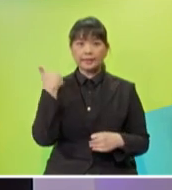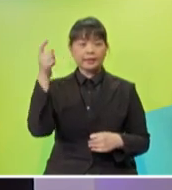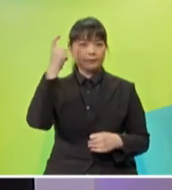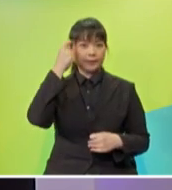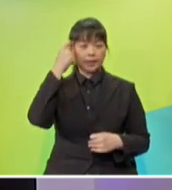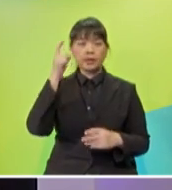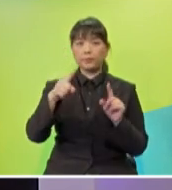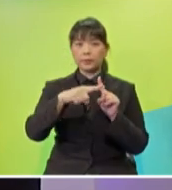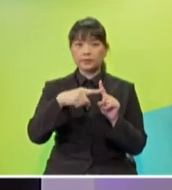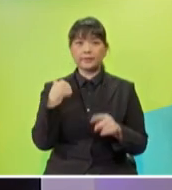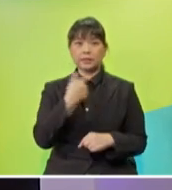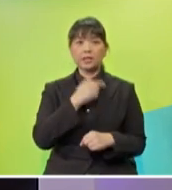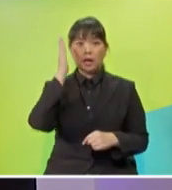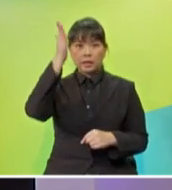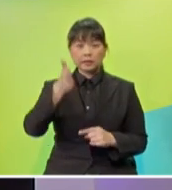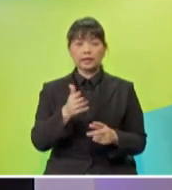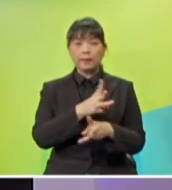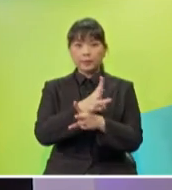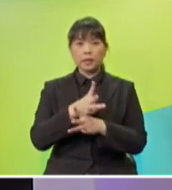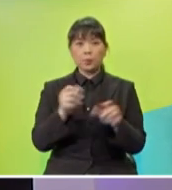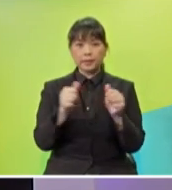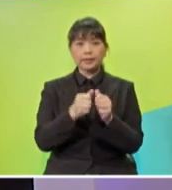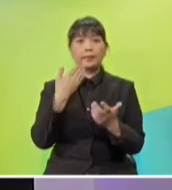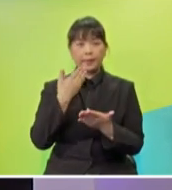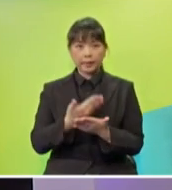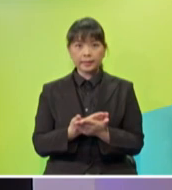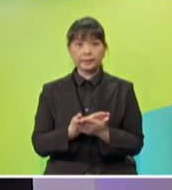tidak akan mengawalnya dengan pentingnya